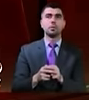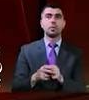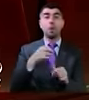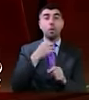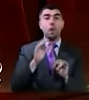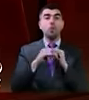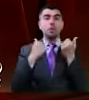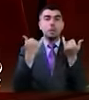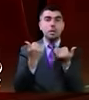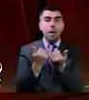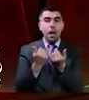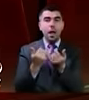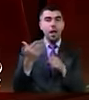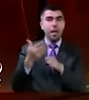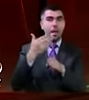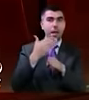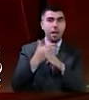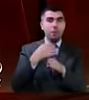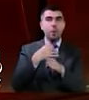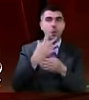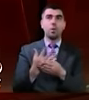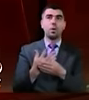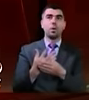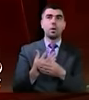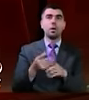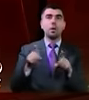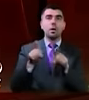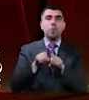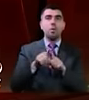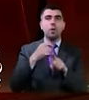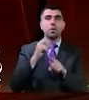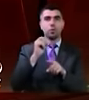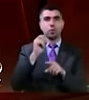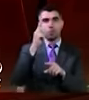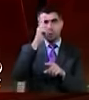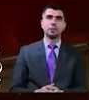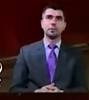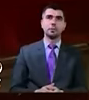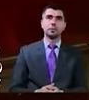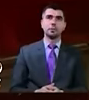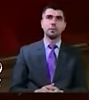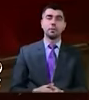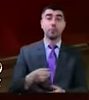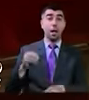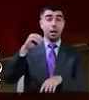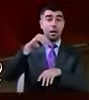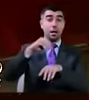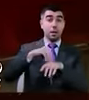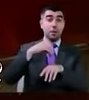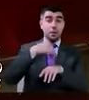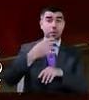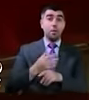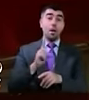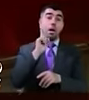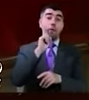للمناظرة أوصت عوض الغرف أوصت بالأقسام، نحن نفضل صيغة الأقسام. شكرا. كنضيف السيدة النائبة